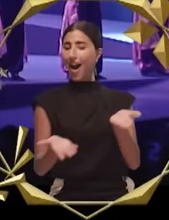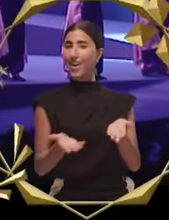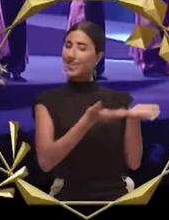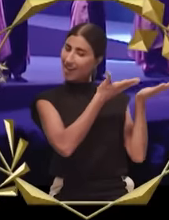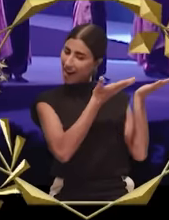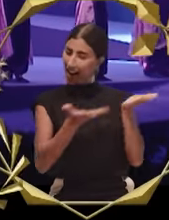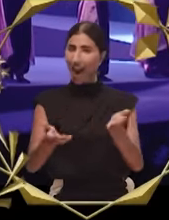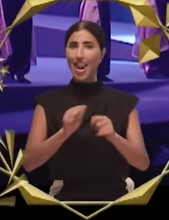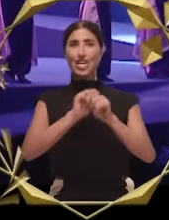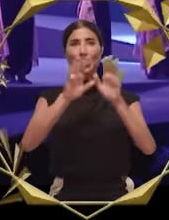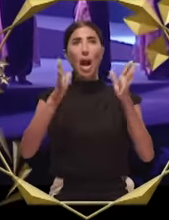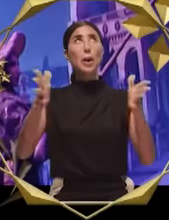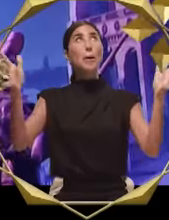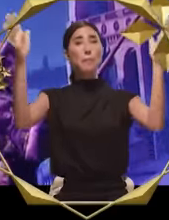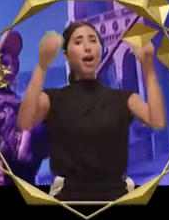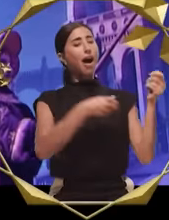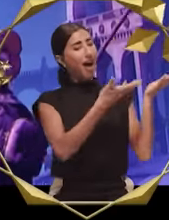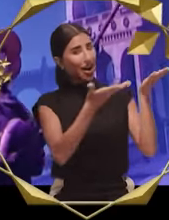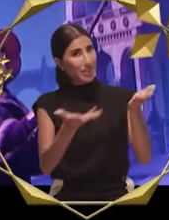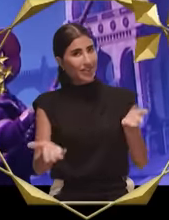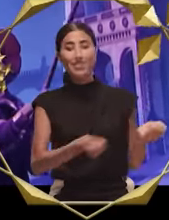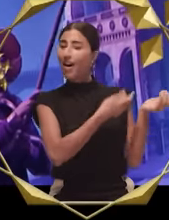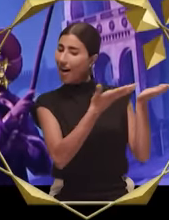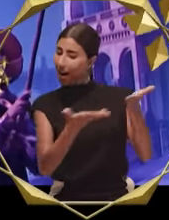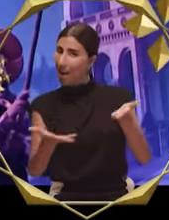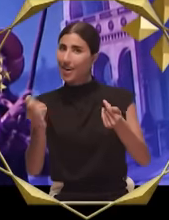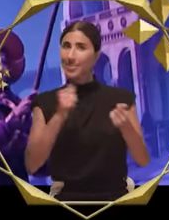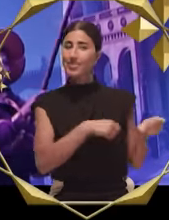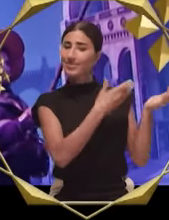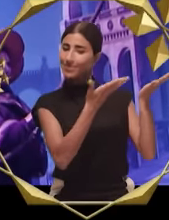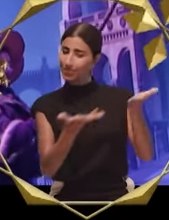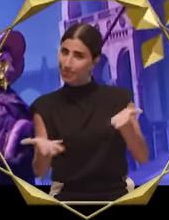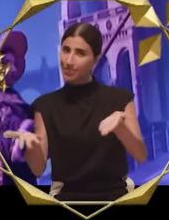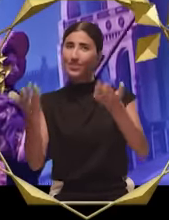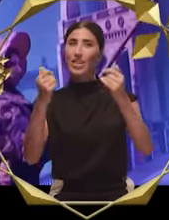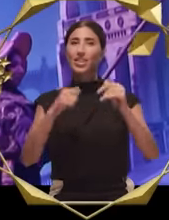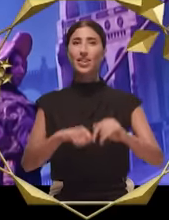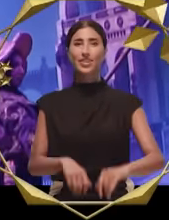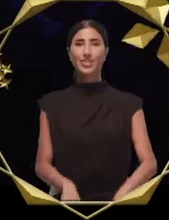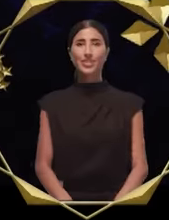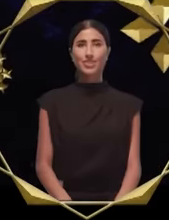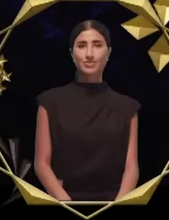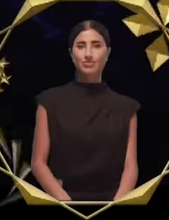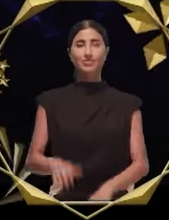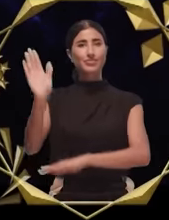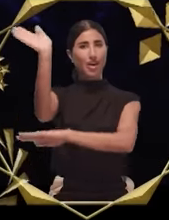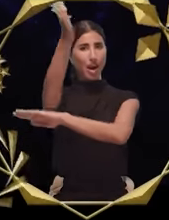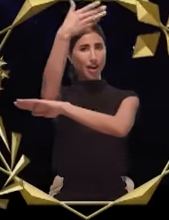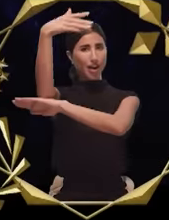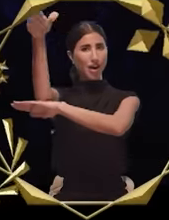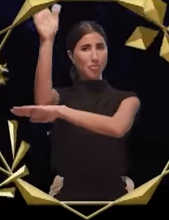أهلا ساحرنا العملاق أهلا أهلا أهلا أهلا ساحرنا العملاق